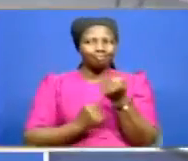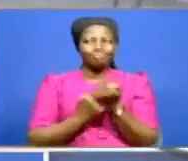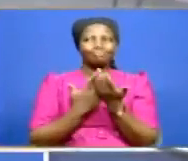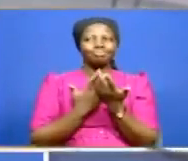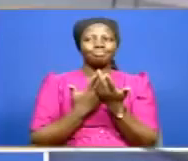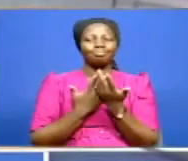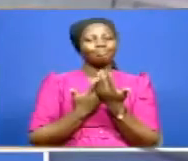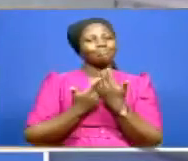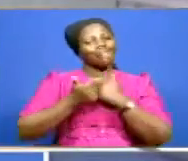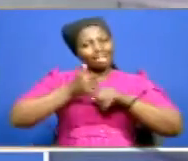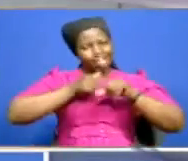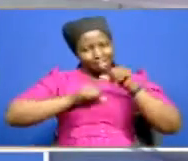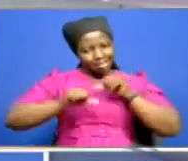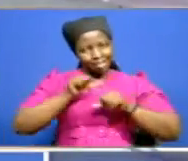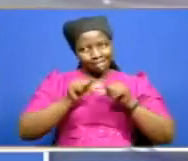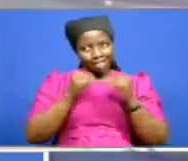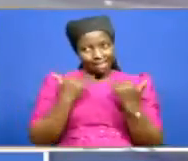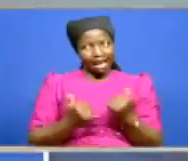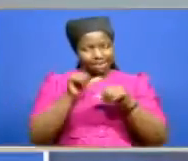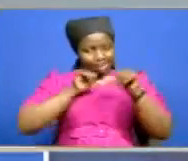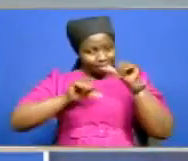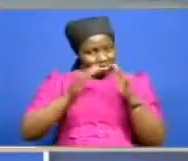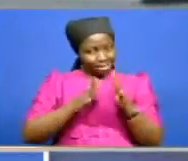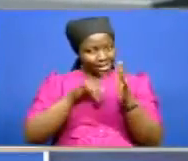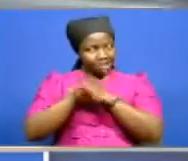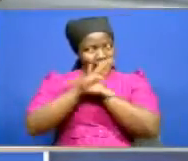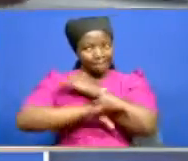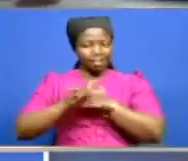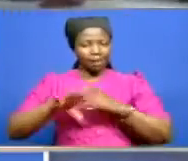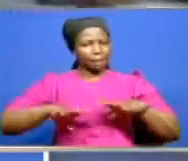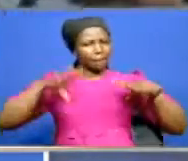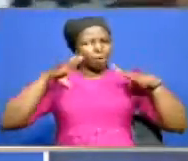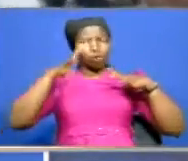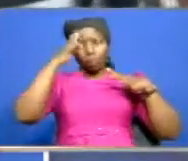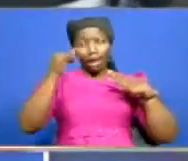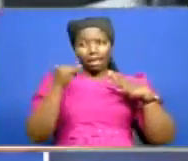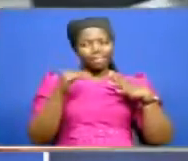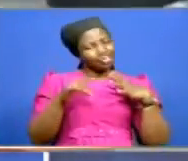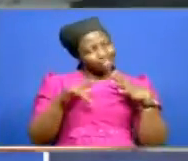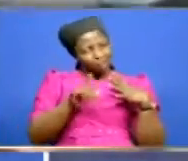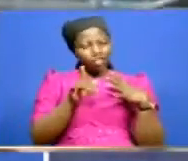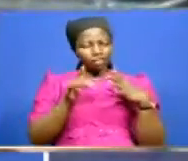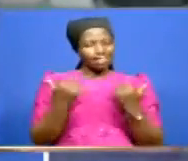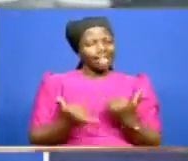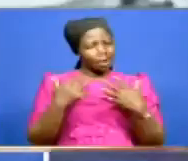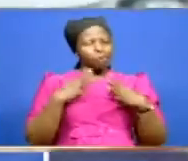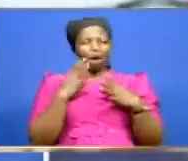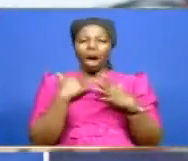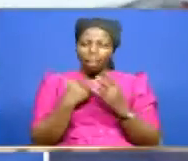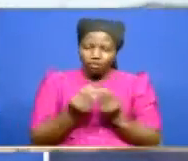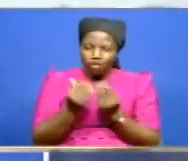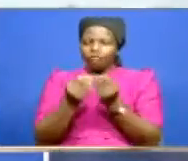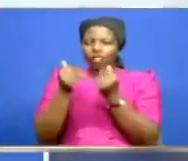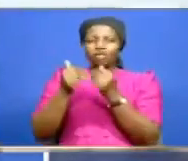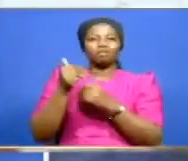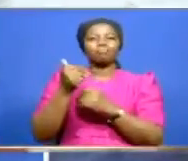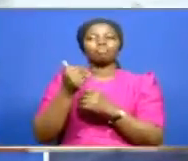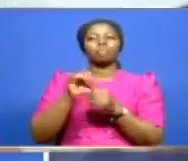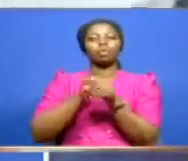nchini, anajivunia jinsi chipukizi hao walivyokabiliana na changamoto zilizotokana na janga la ugonjwa wa COVID-19.